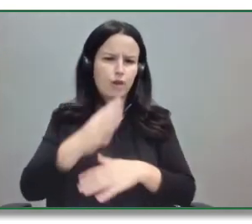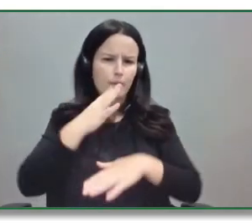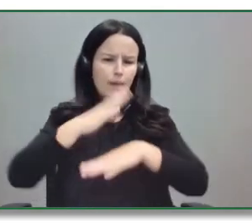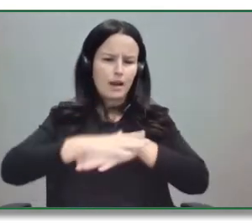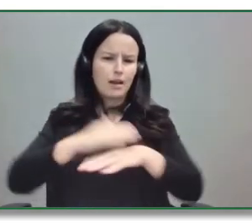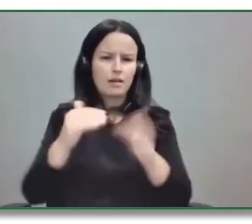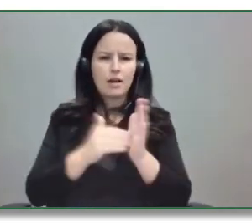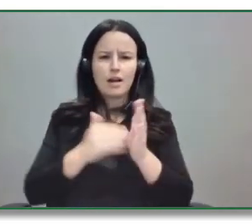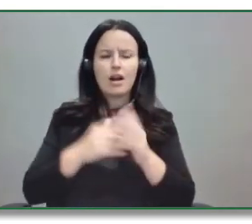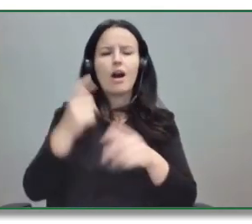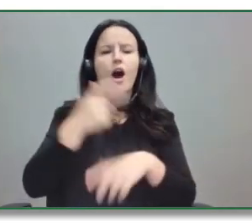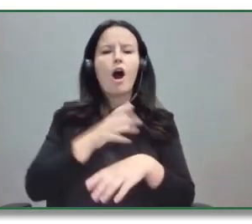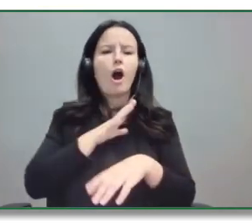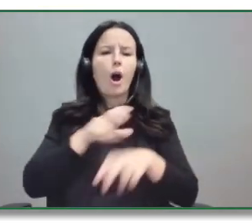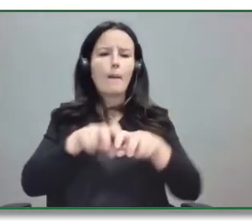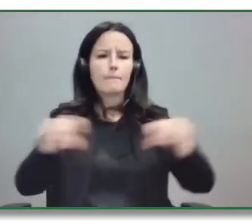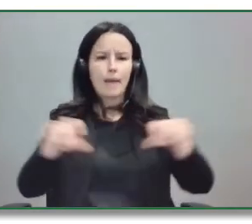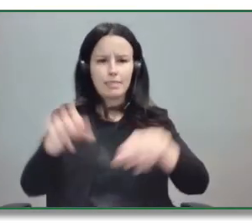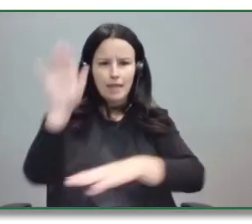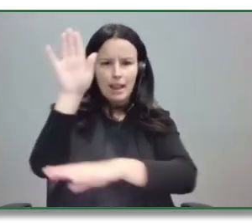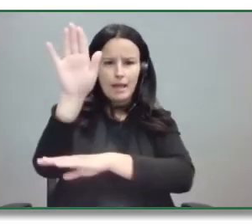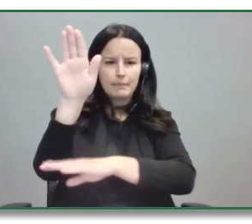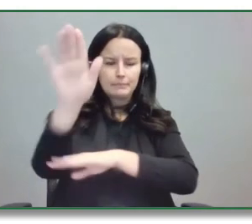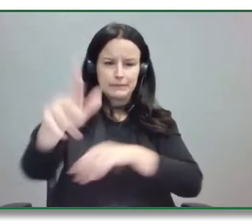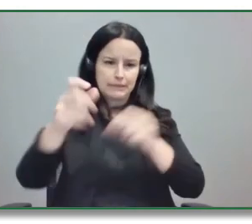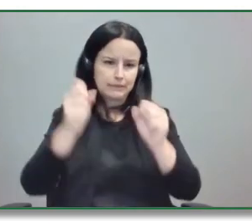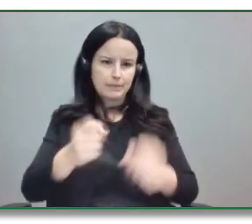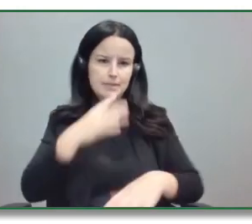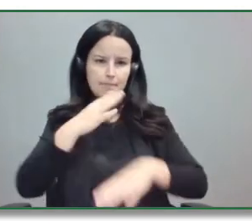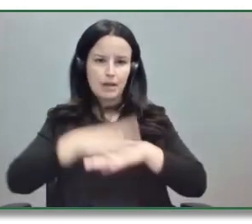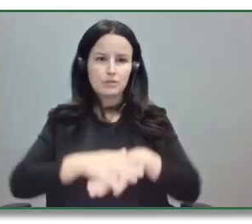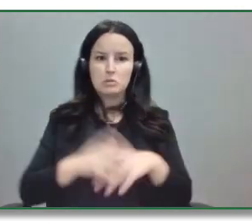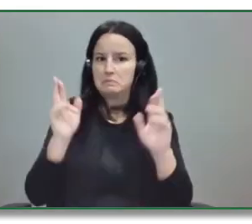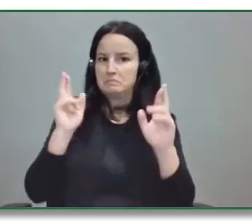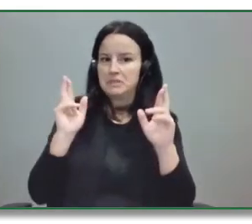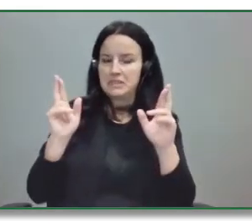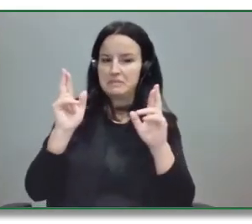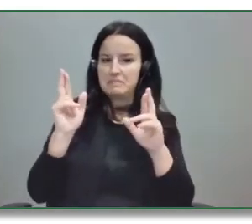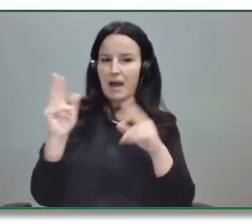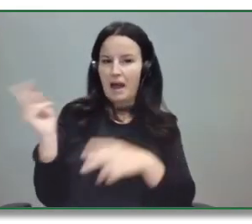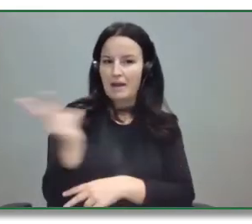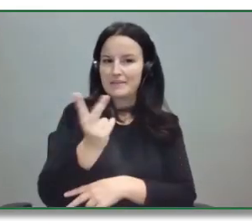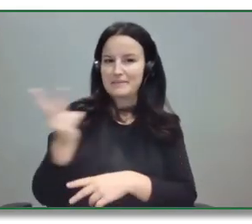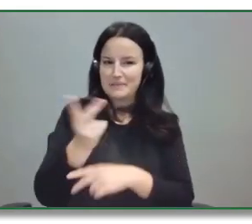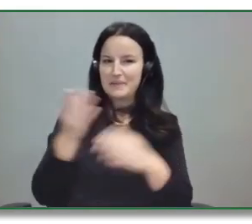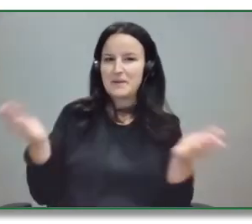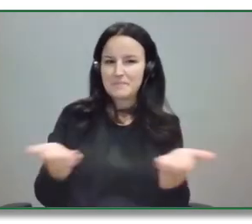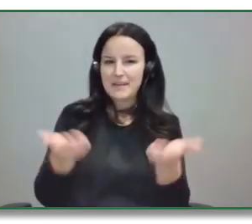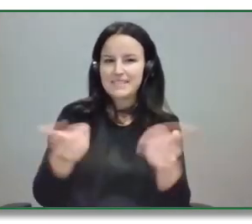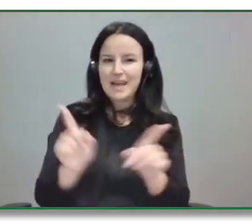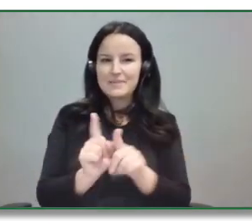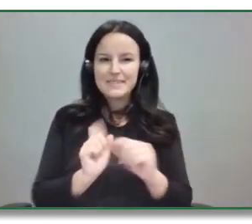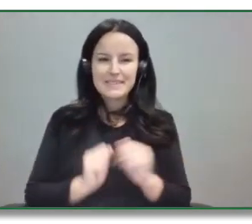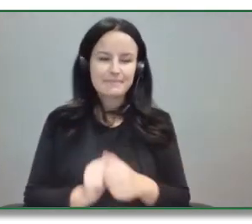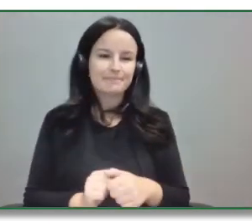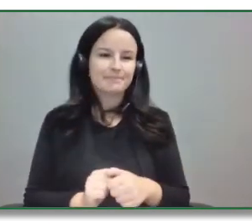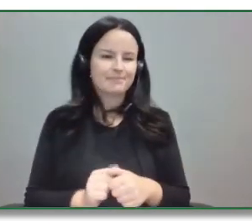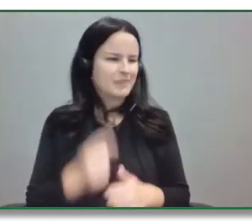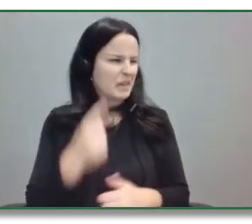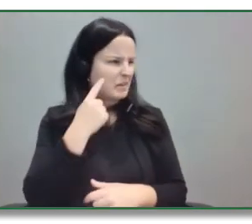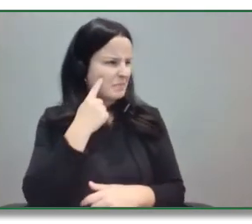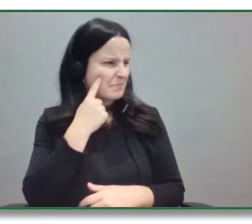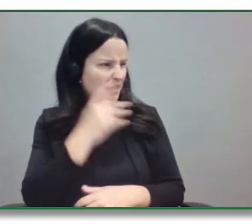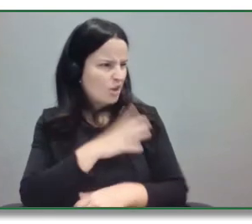plus tard cet après-midi. J'espère donc que vous allez pouvoir être avec nous pour cela. Je crois qu'on a le